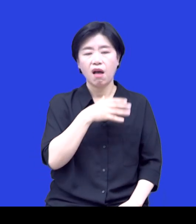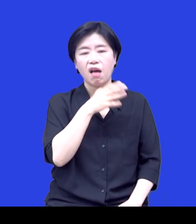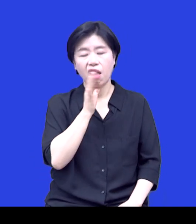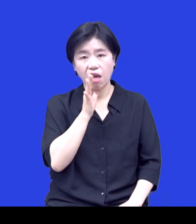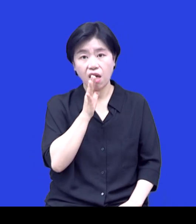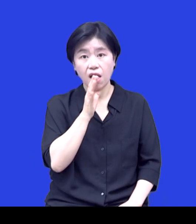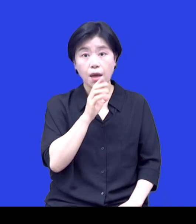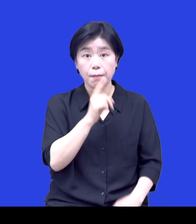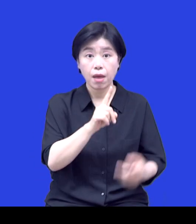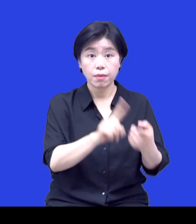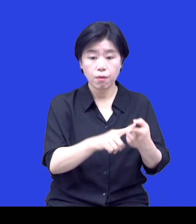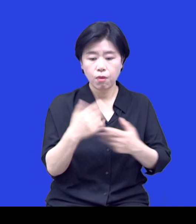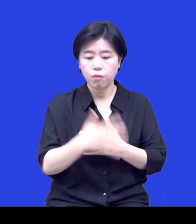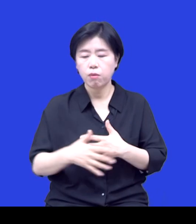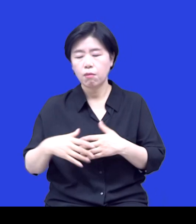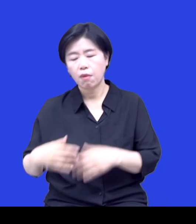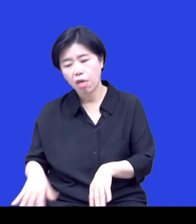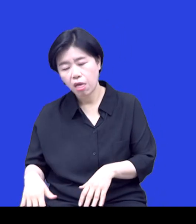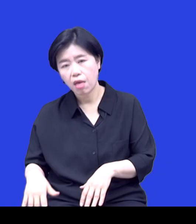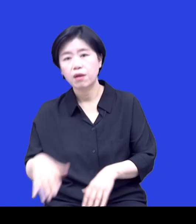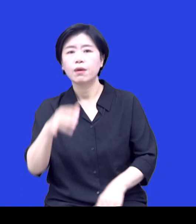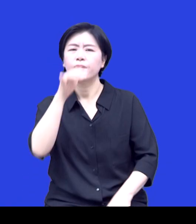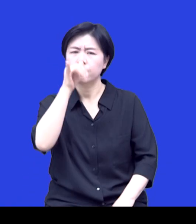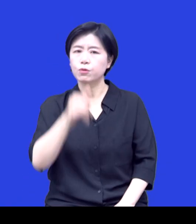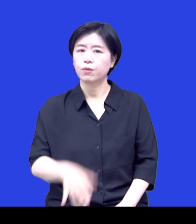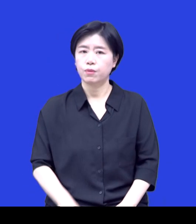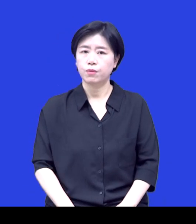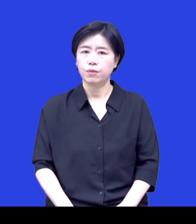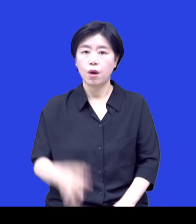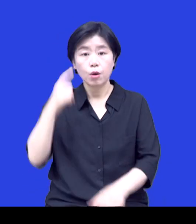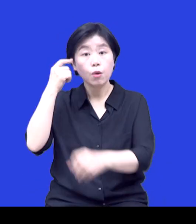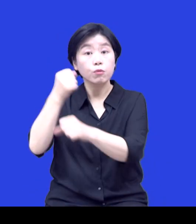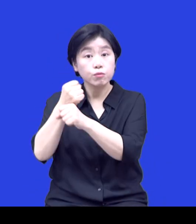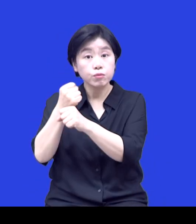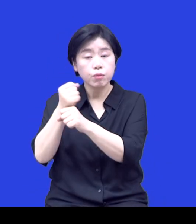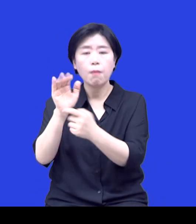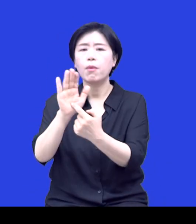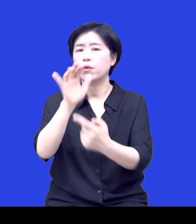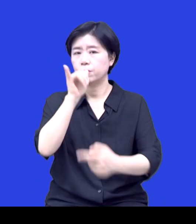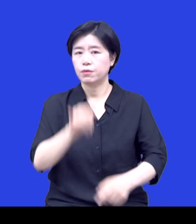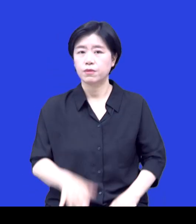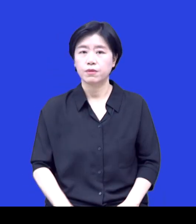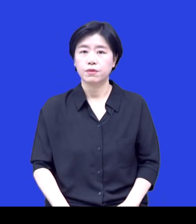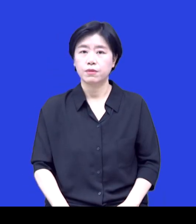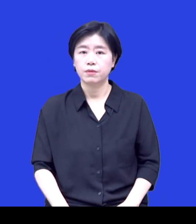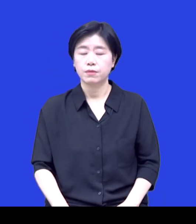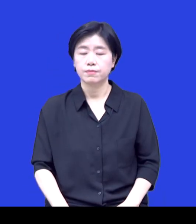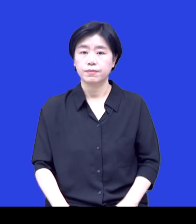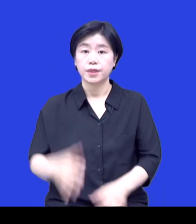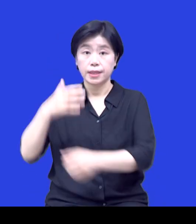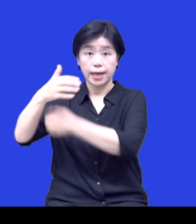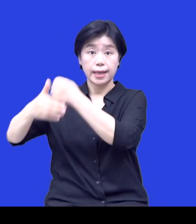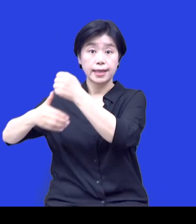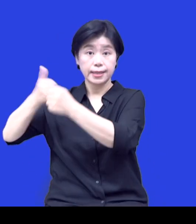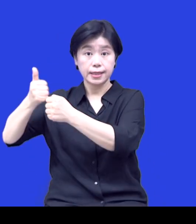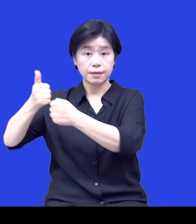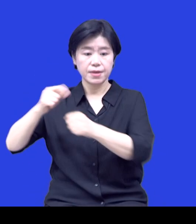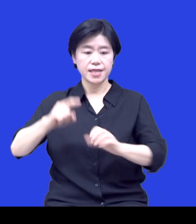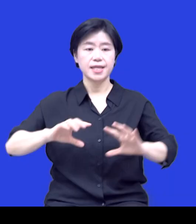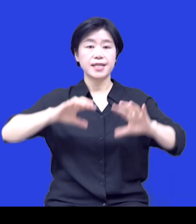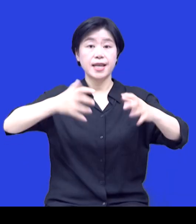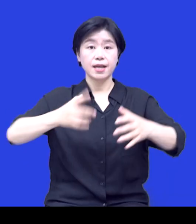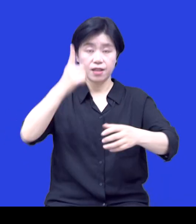그런 일들이 많다는 거예요. 그래서 그러니까 이거를 왜 우리가 믿냐 하면은 하나님이 말씀으로 세상을